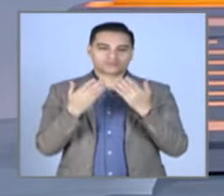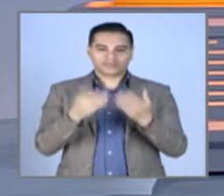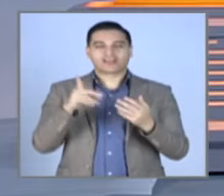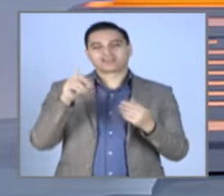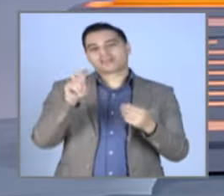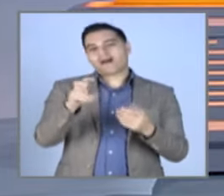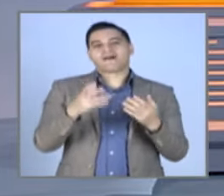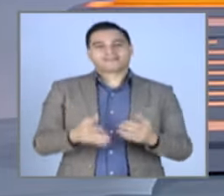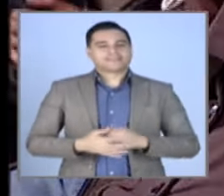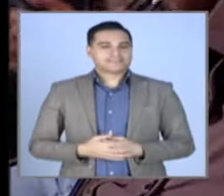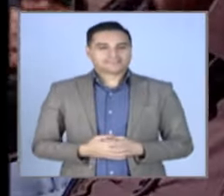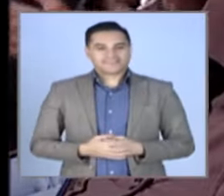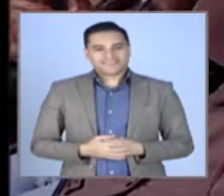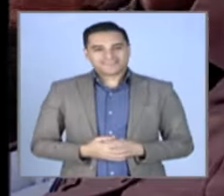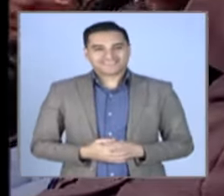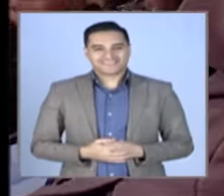طه.